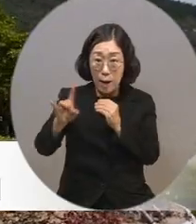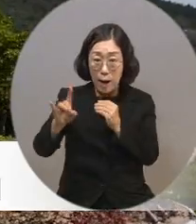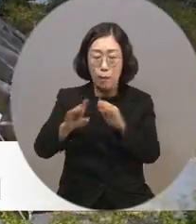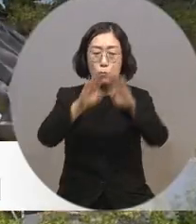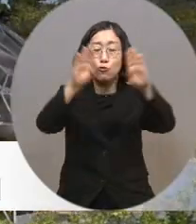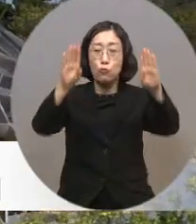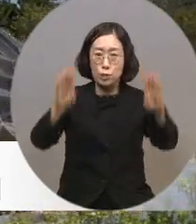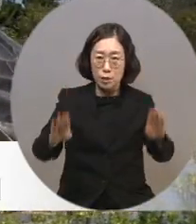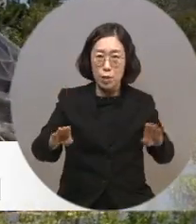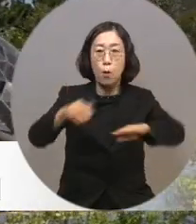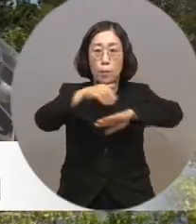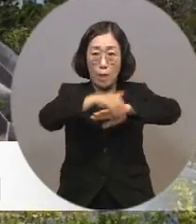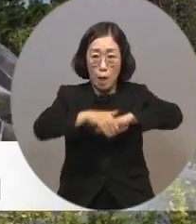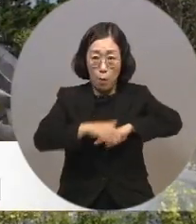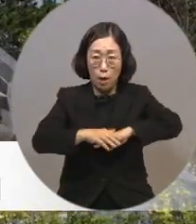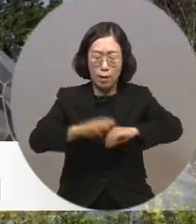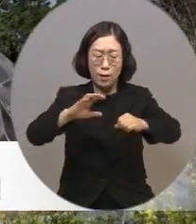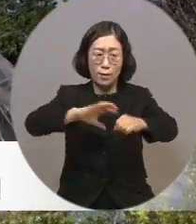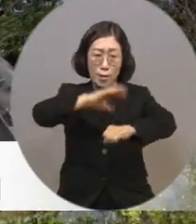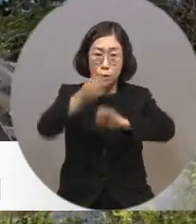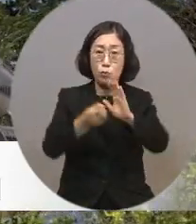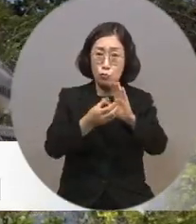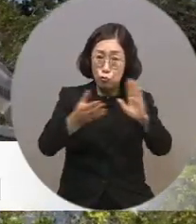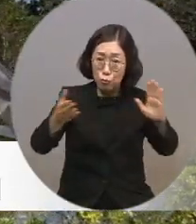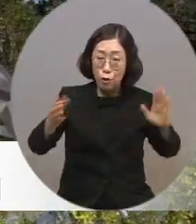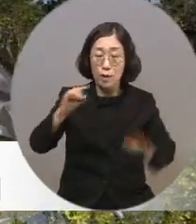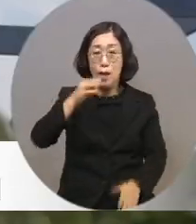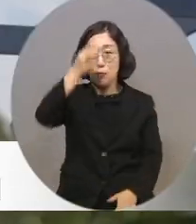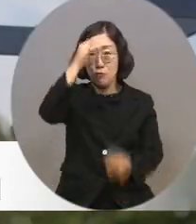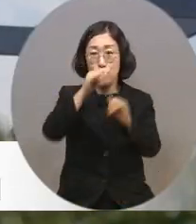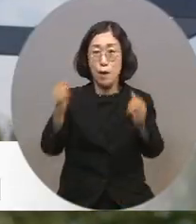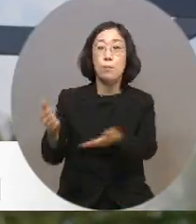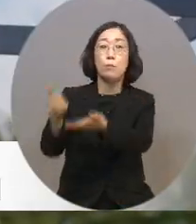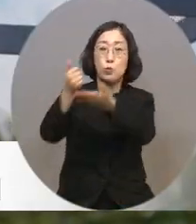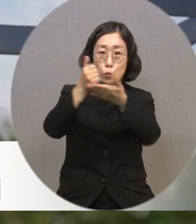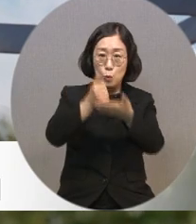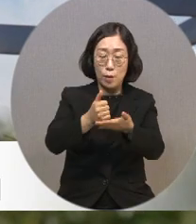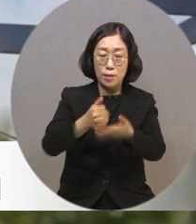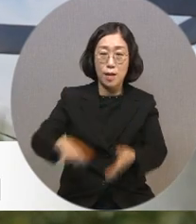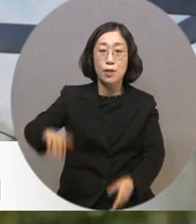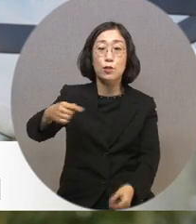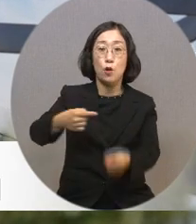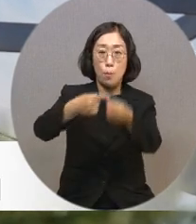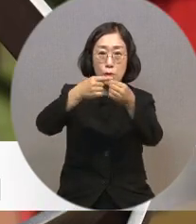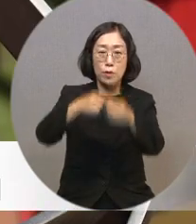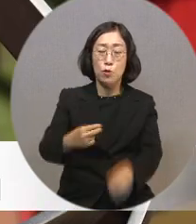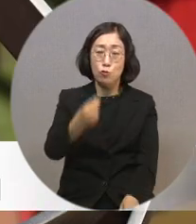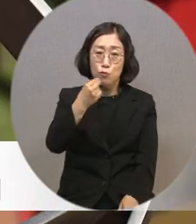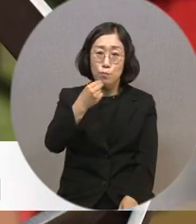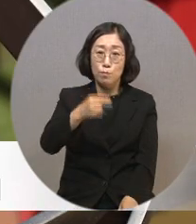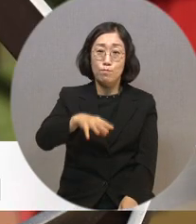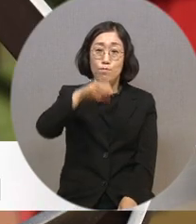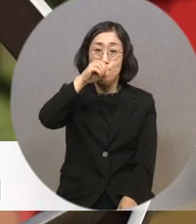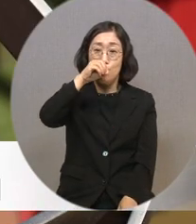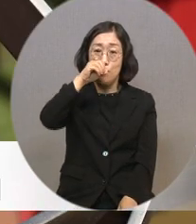추진하며 그중 세계적인 예술가가 참여하는 작품 중 첫 번째로 순결의 지구를